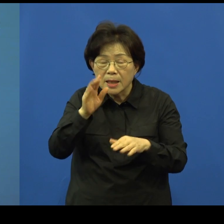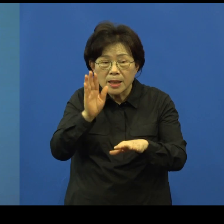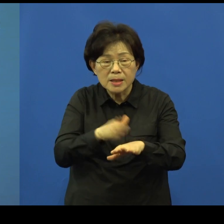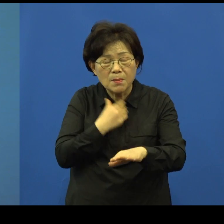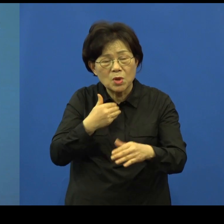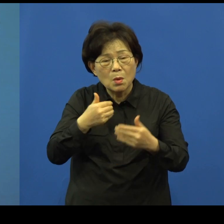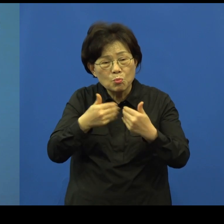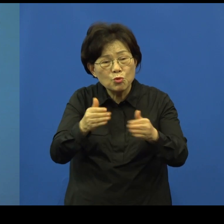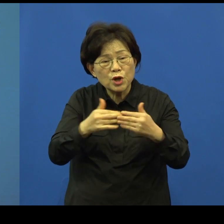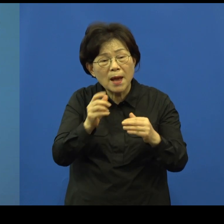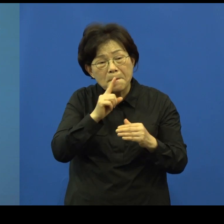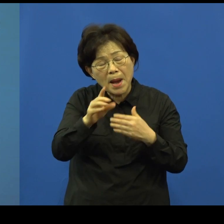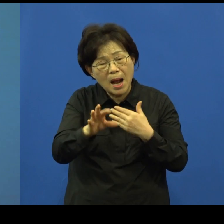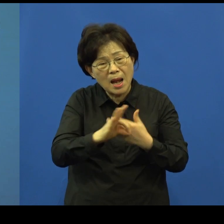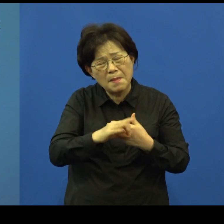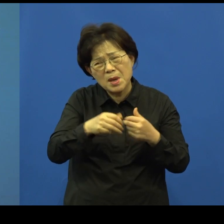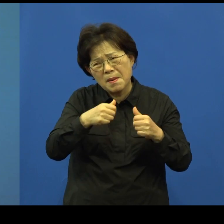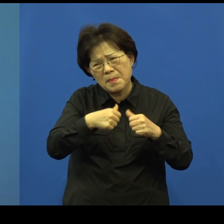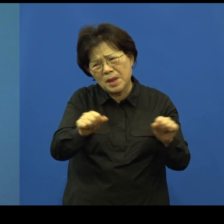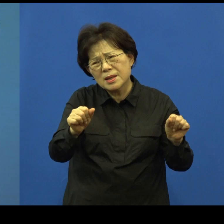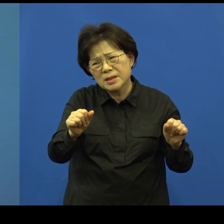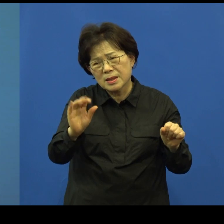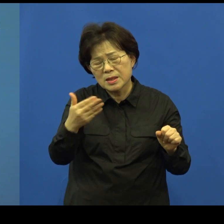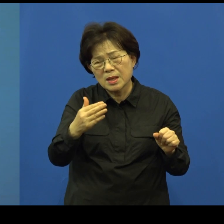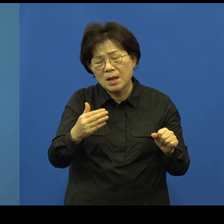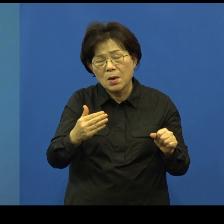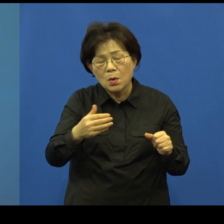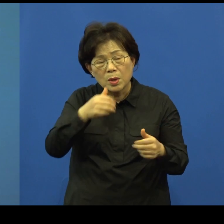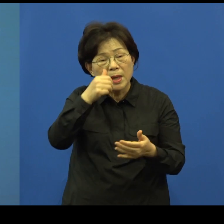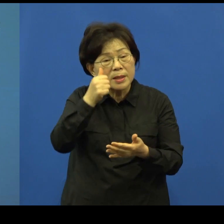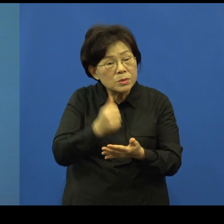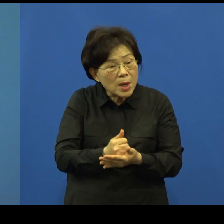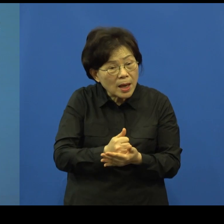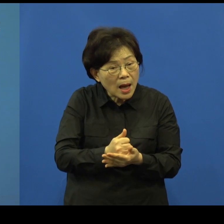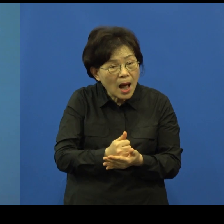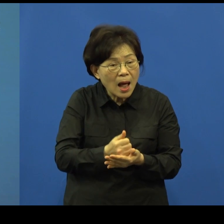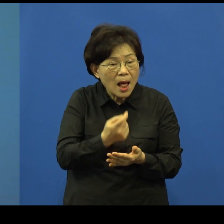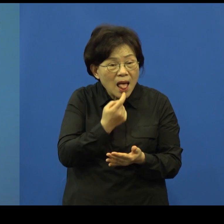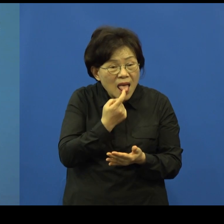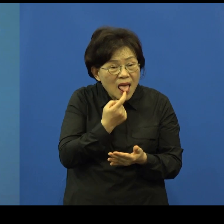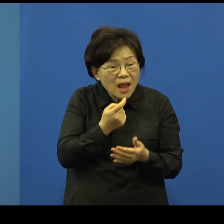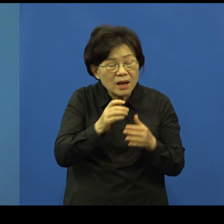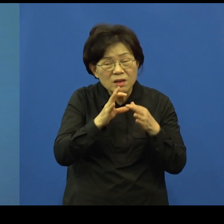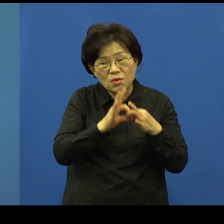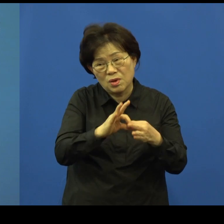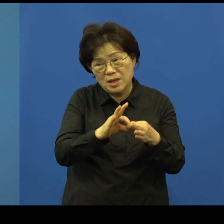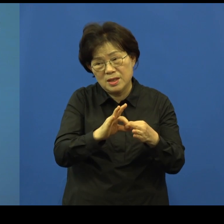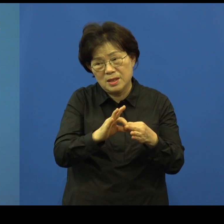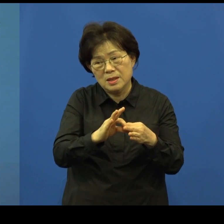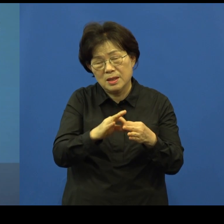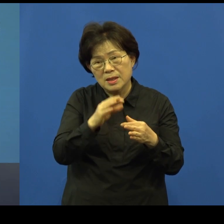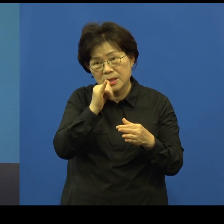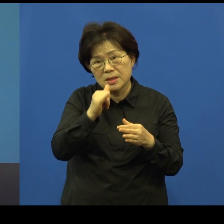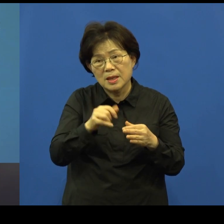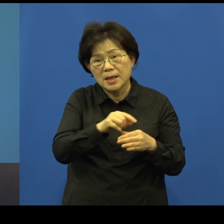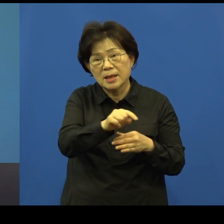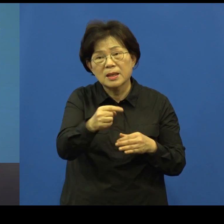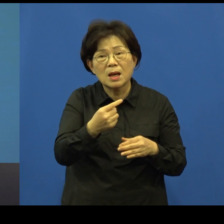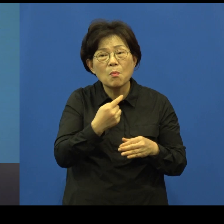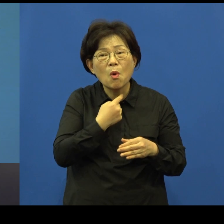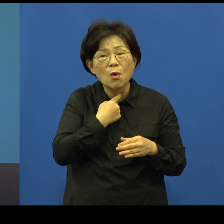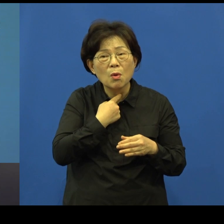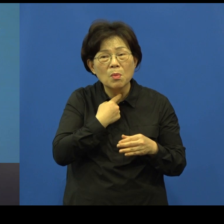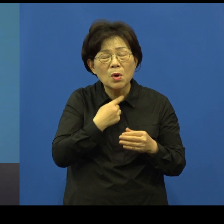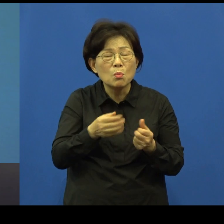그 죄는, 우리의 죄가 혀를 통하여 역사를 합니다. 그게 로마서 3장 13절이에요. 그들의 목구멍은